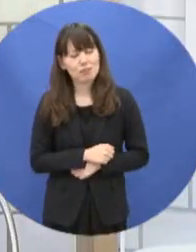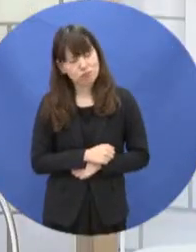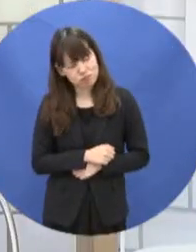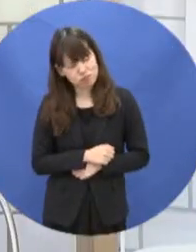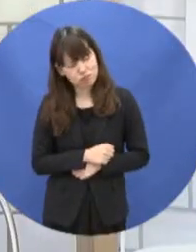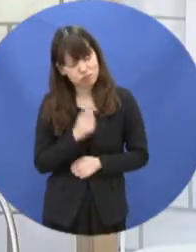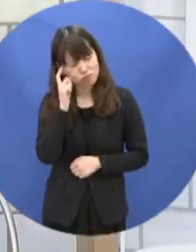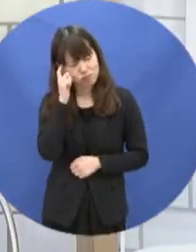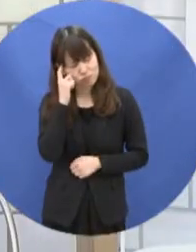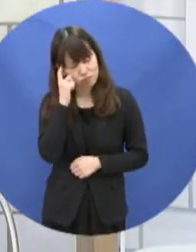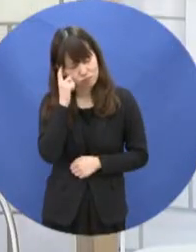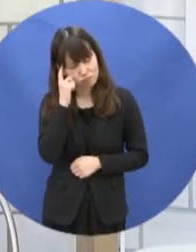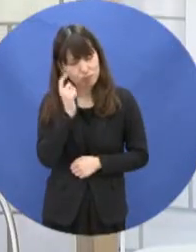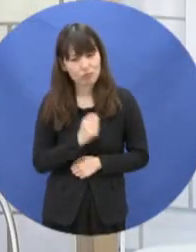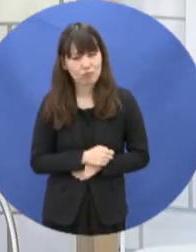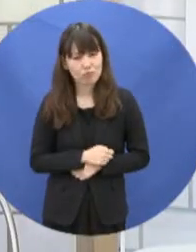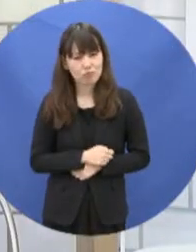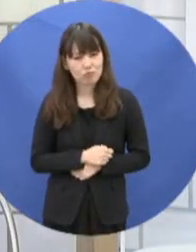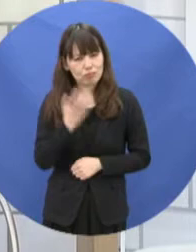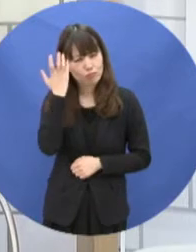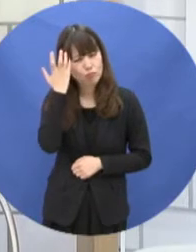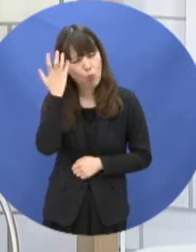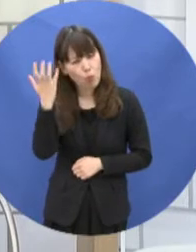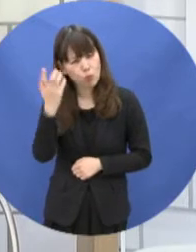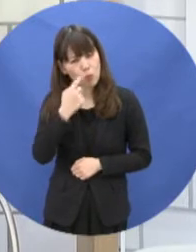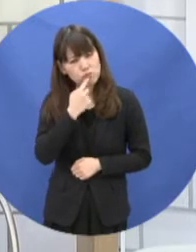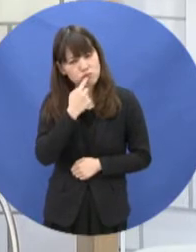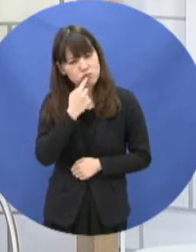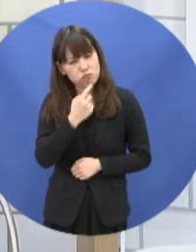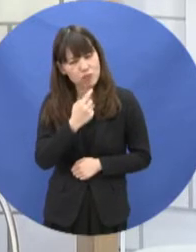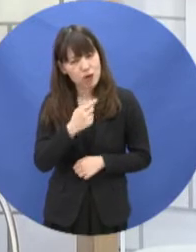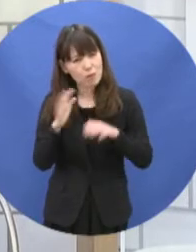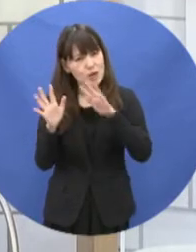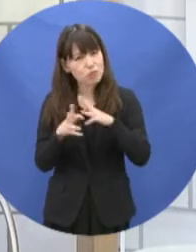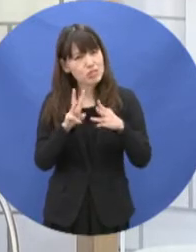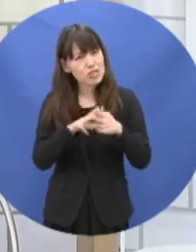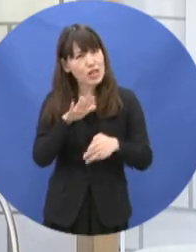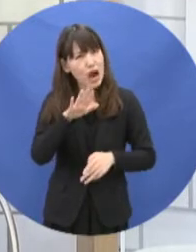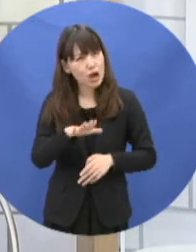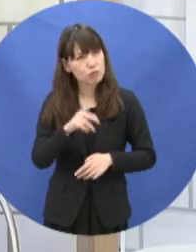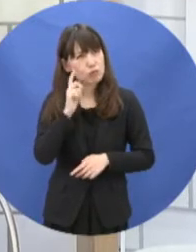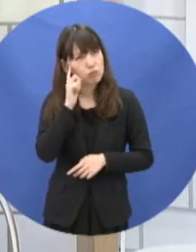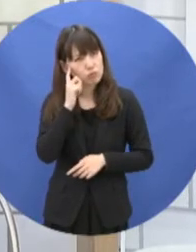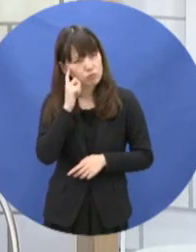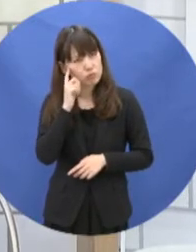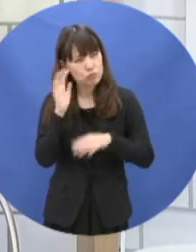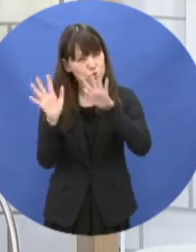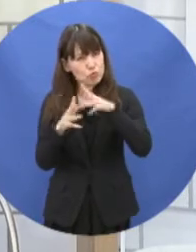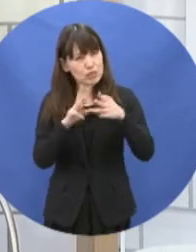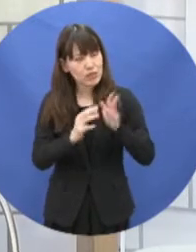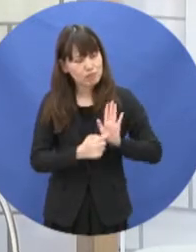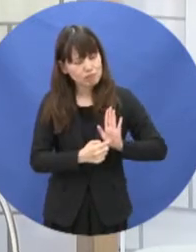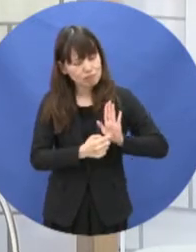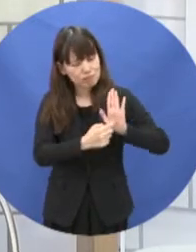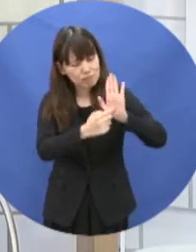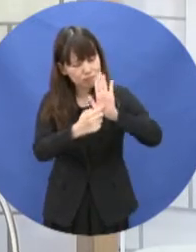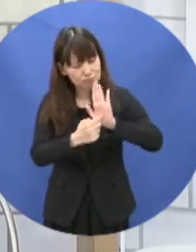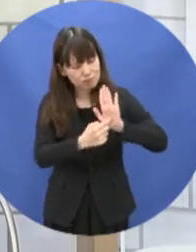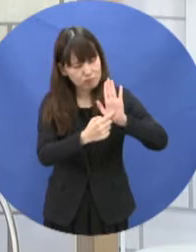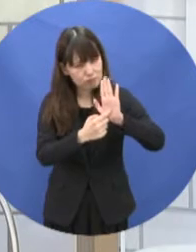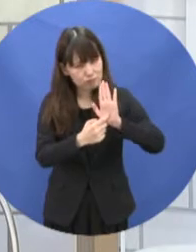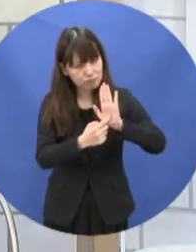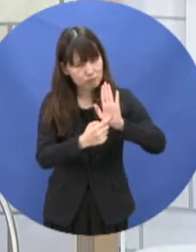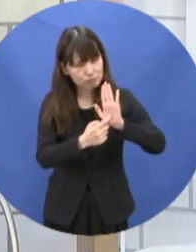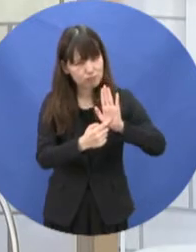なんで一番上見てないんですけど、まあ、予想するにやっぱ言うてもスイタにあるものなんで、スイタの象徴的なんで、まあ、あの時代